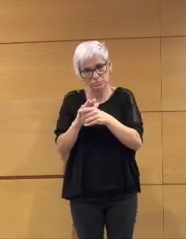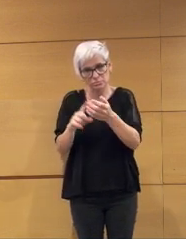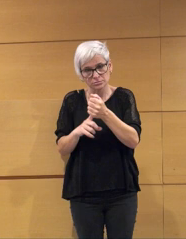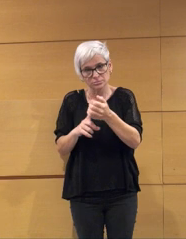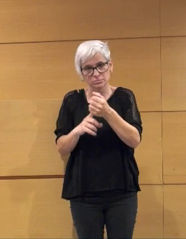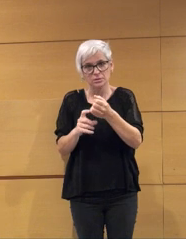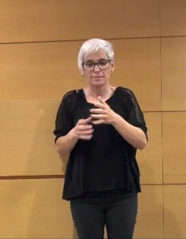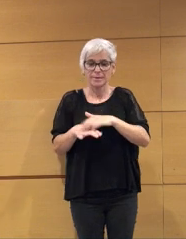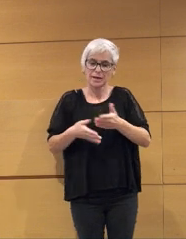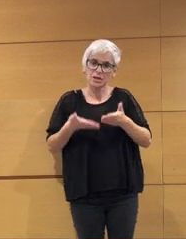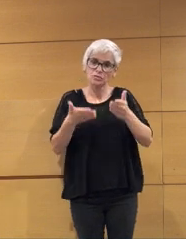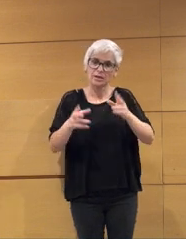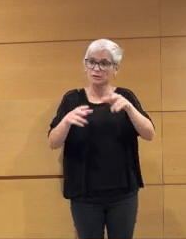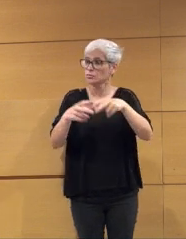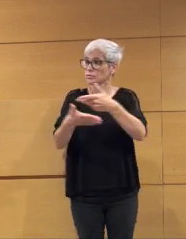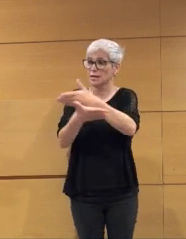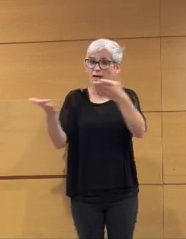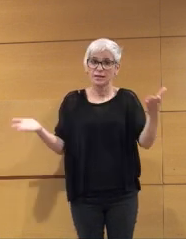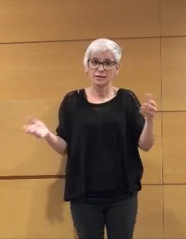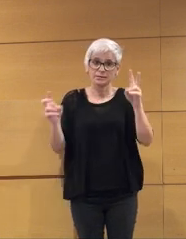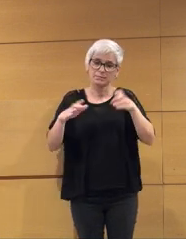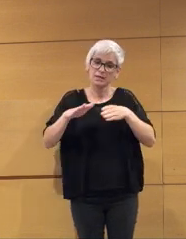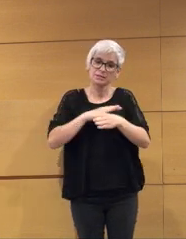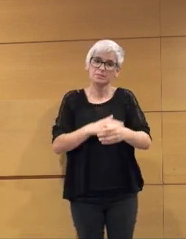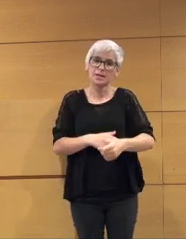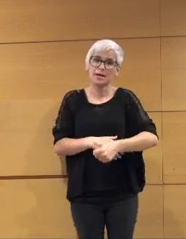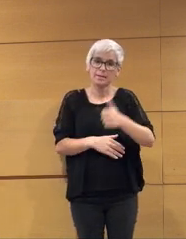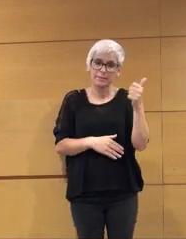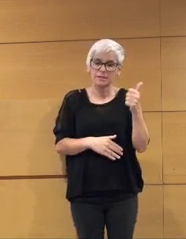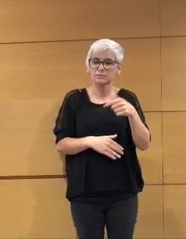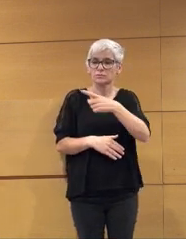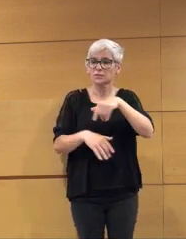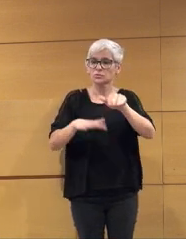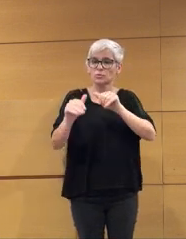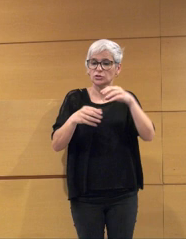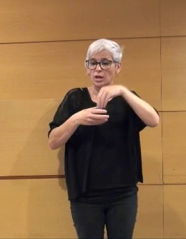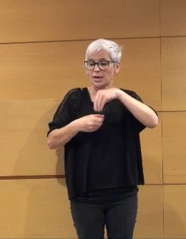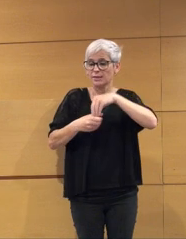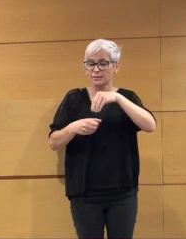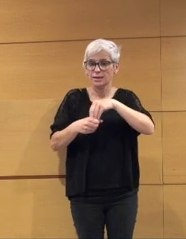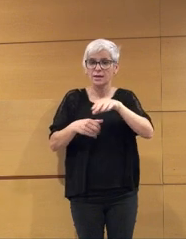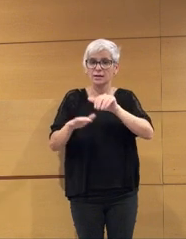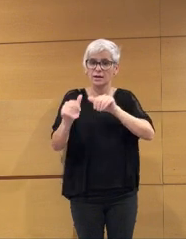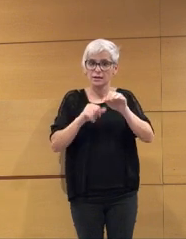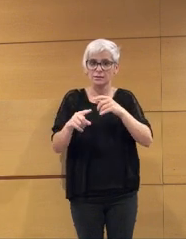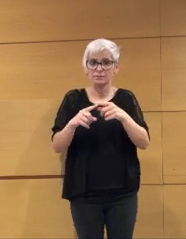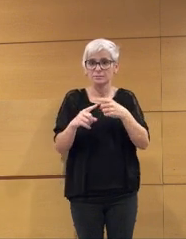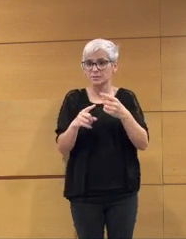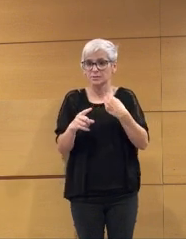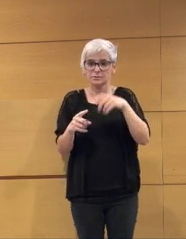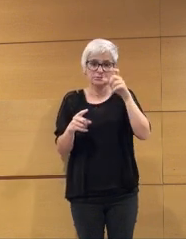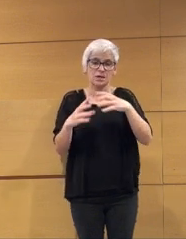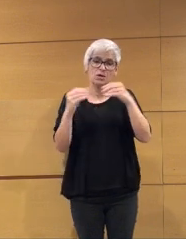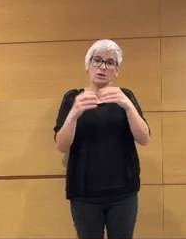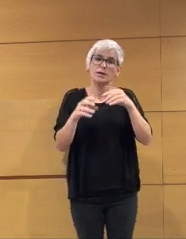que poden ajudar a la societat, no a fer-la més accessible, i vam fer una convocatòria interna, per tant, els diners que ens arriben de la GAUR, que finança la